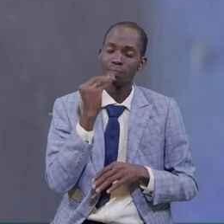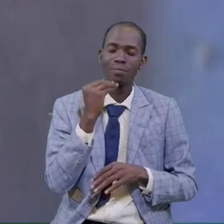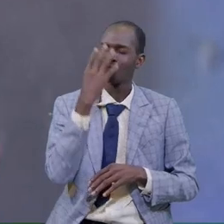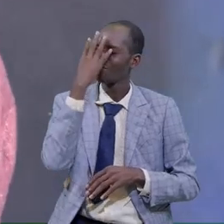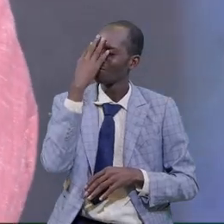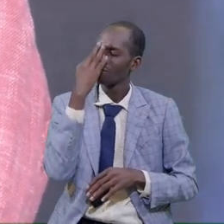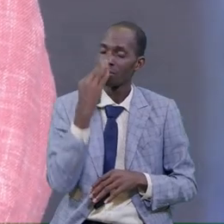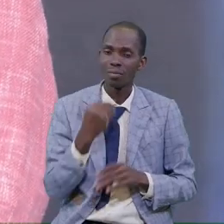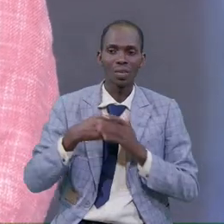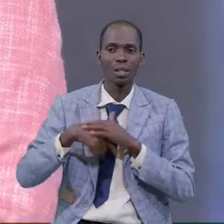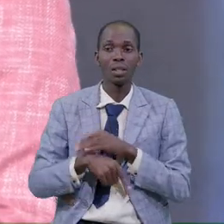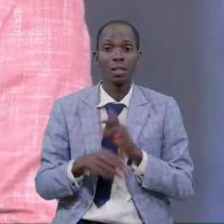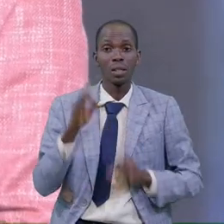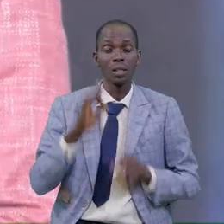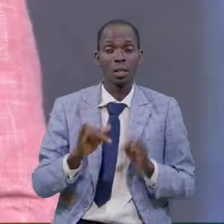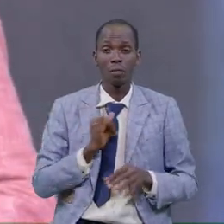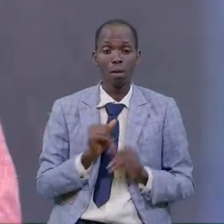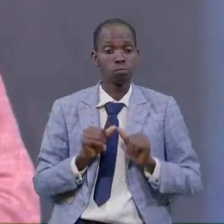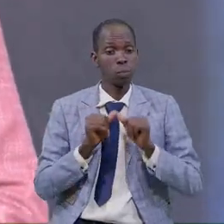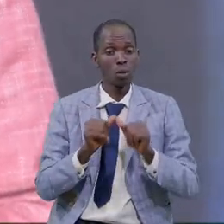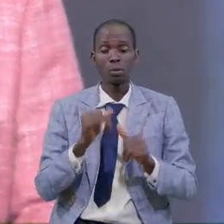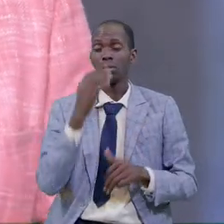dormais. Et si je continuais à dormir comme ça,